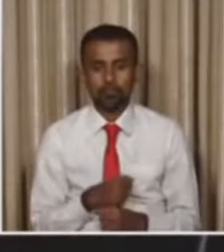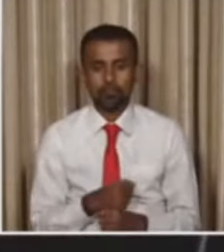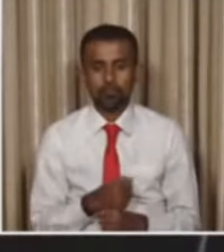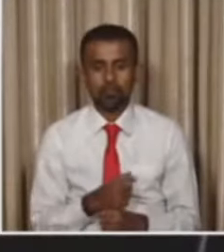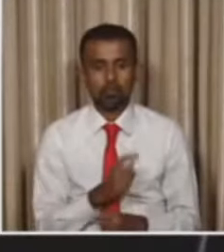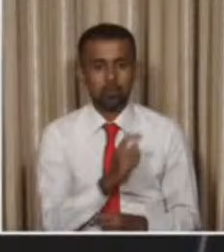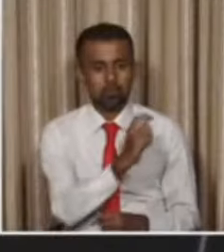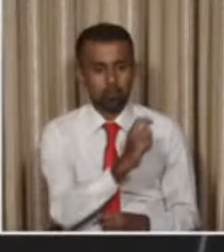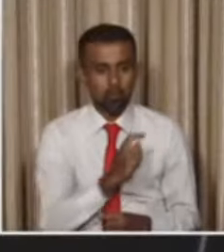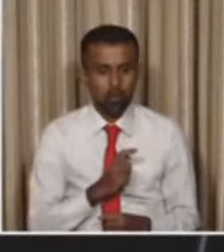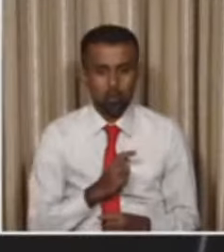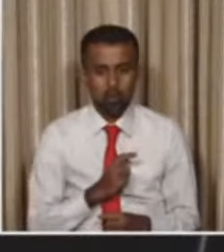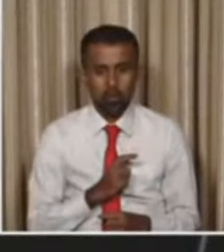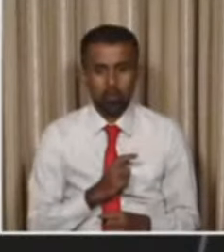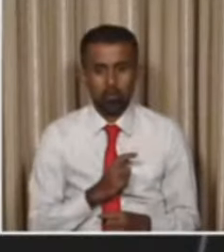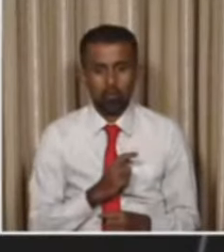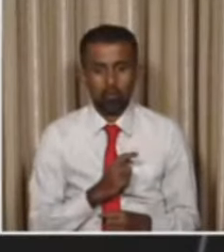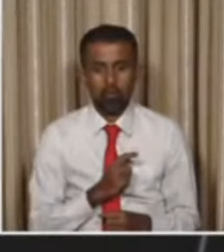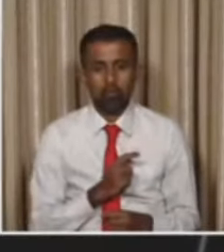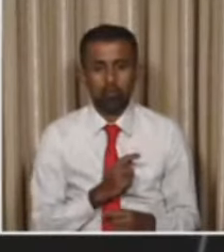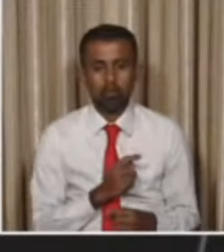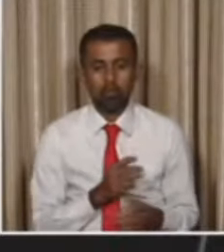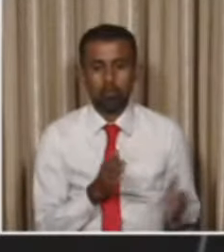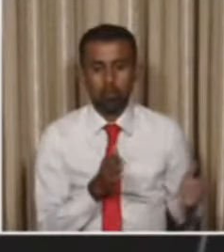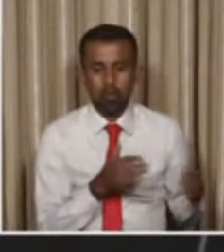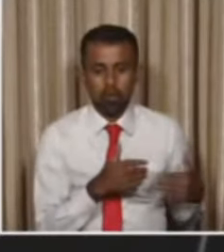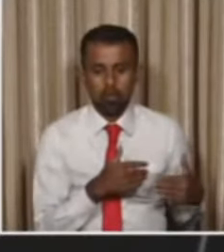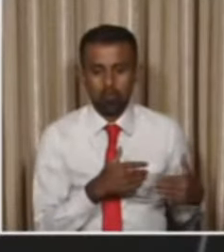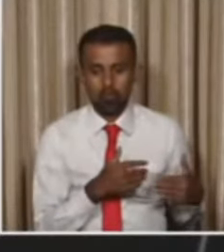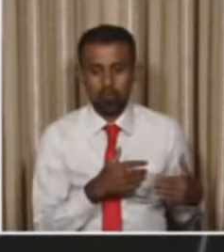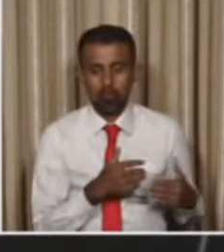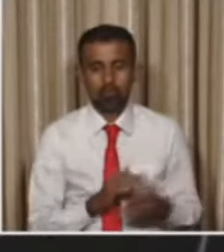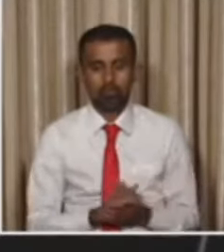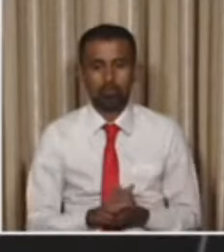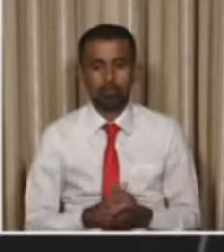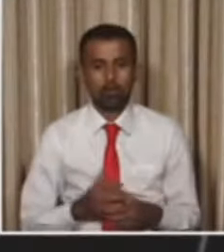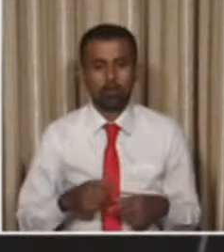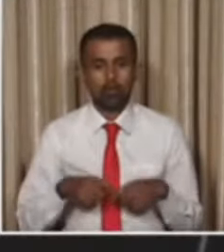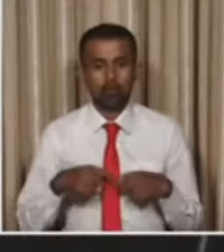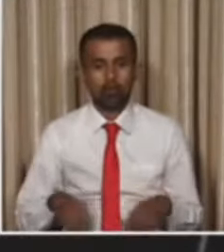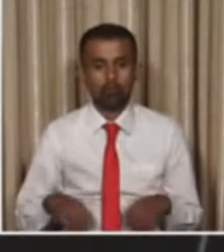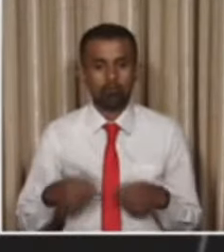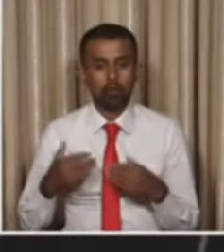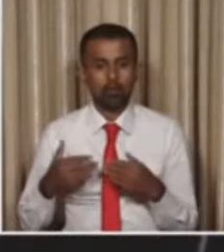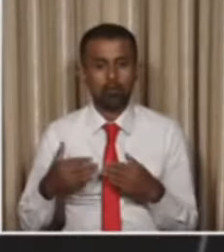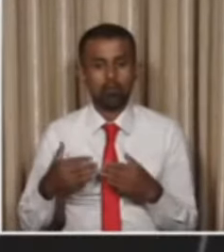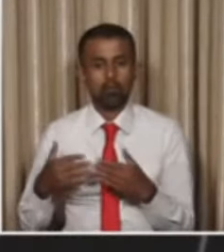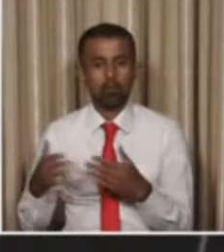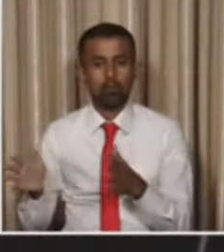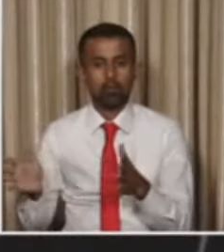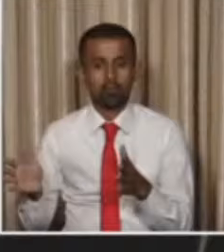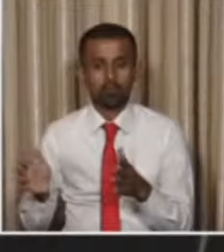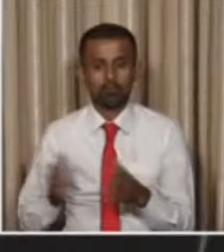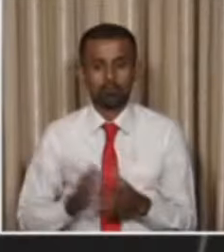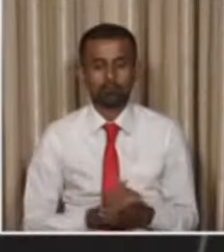ආදායම් තීන දොරවල් වැහුණා, වියදම් දොරවල් වැඩිපුර